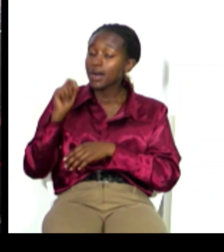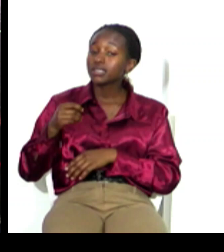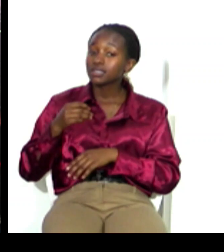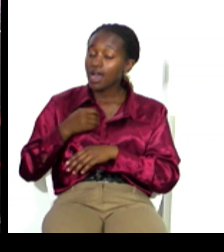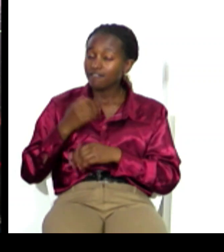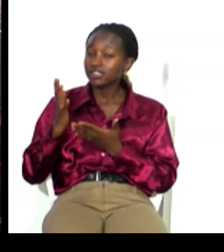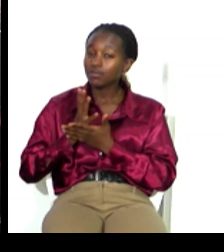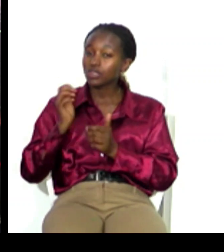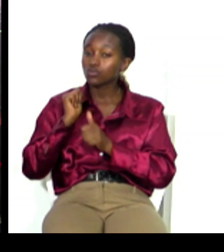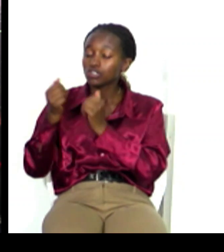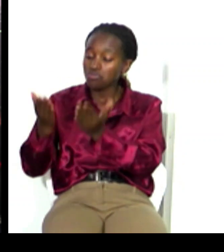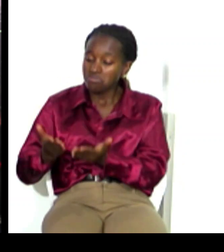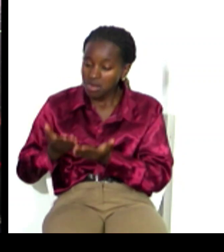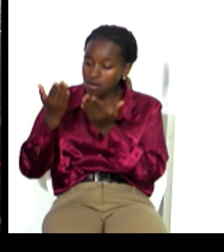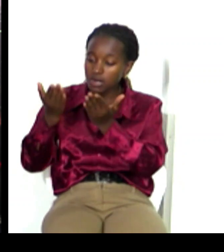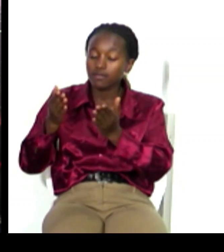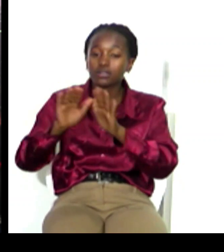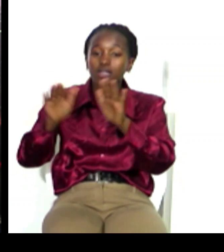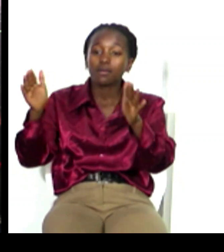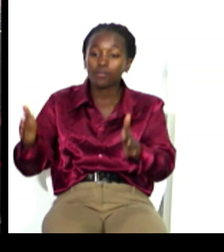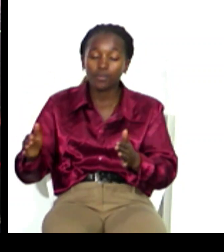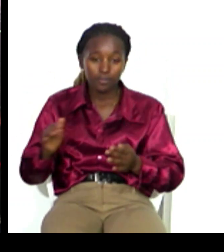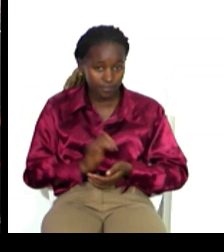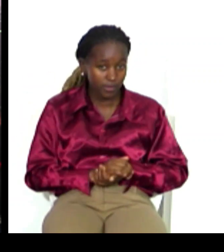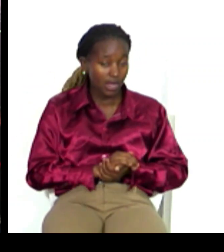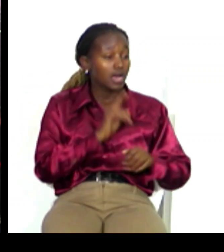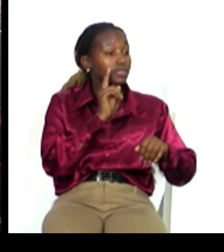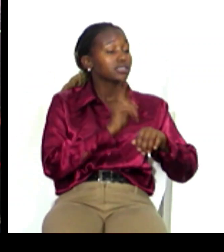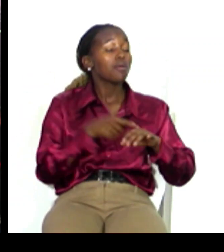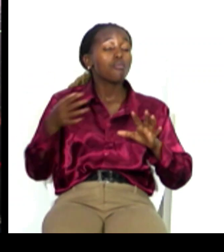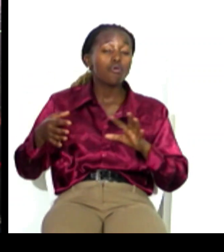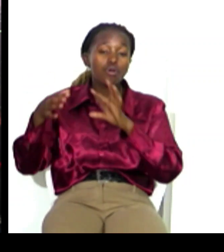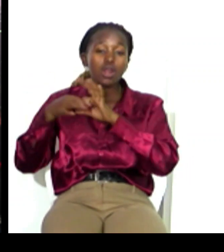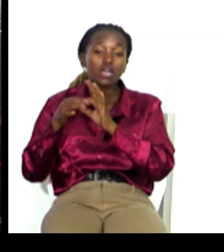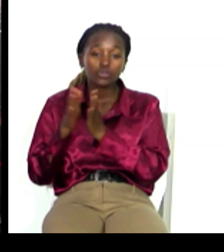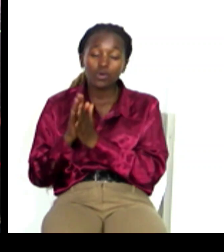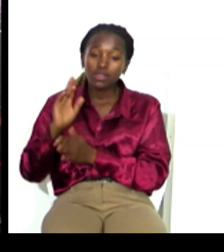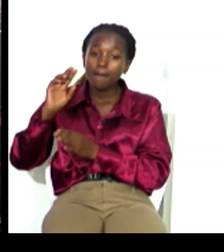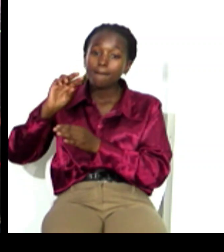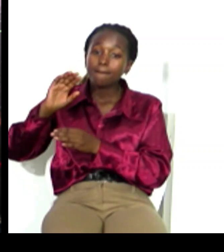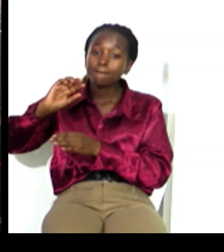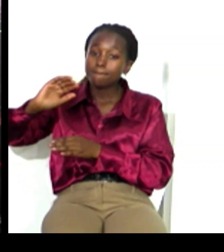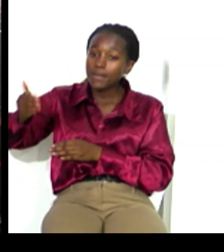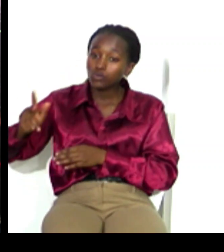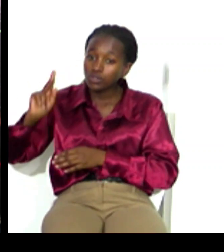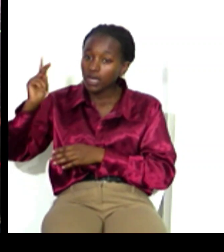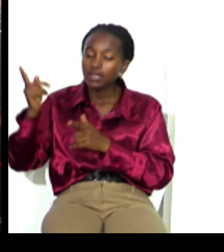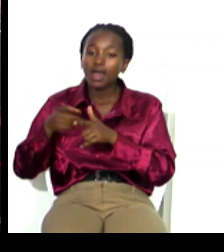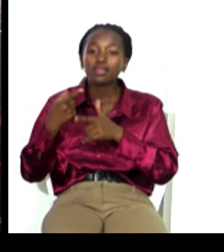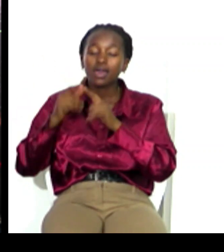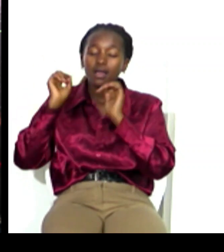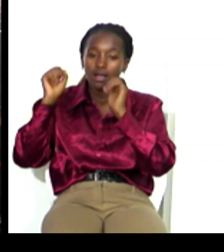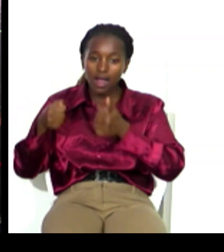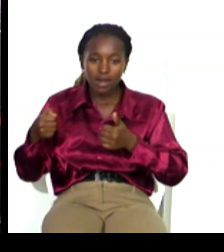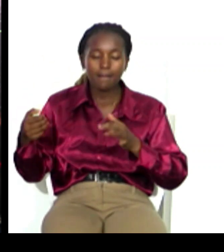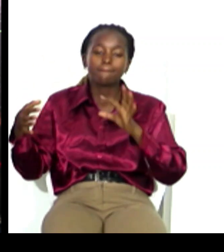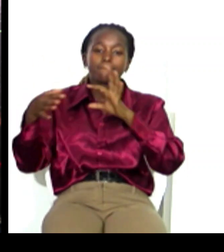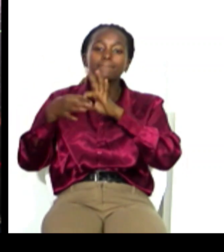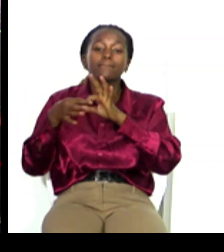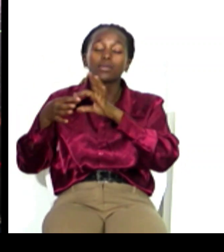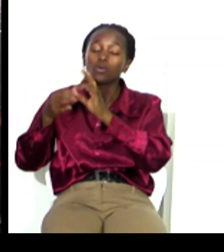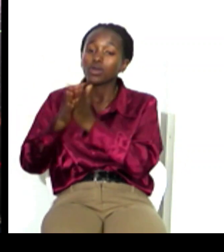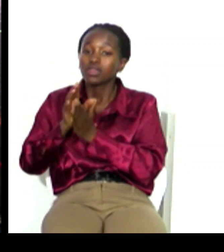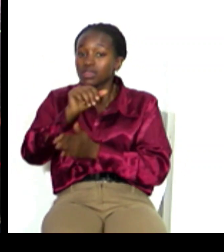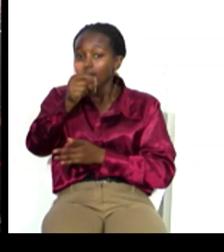sana. The time yenye akimaliza kuunganisha watu wa Mount Kenya ndiye anaweza toka nje kwenda kupatana na watu wengine ndio negotiate.